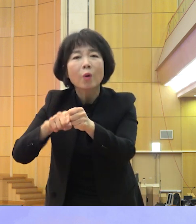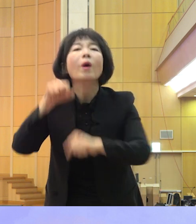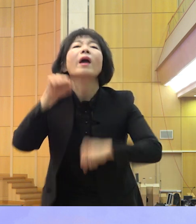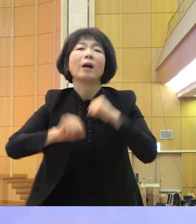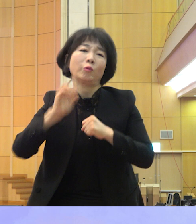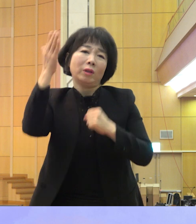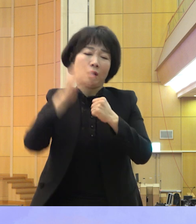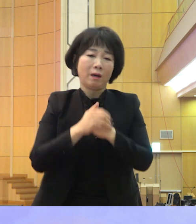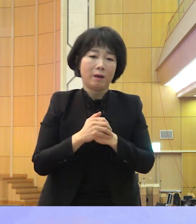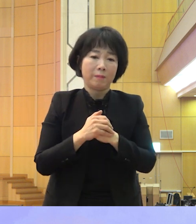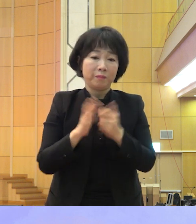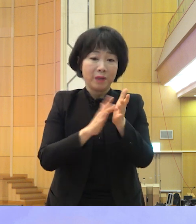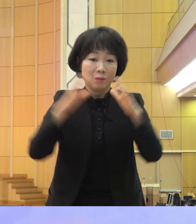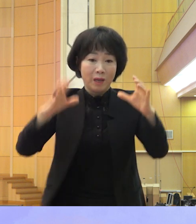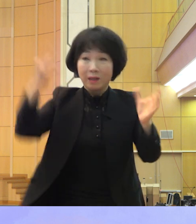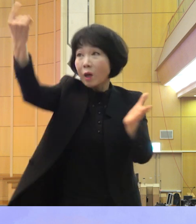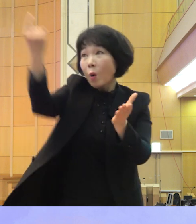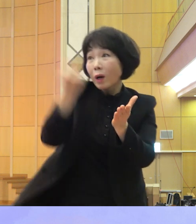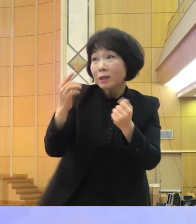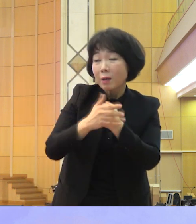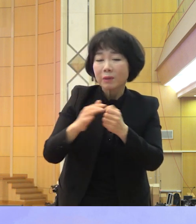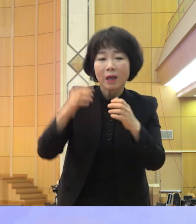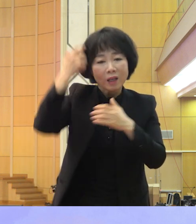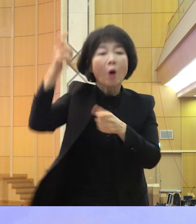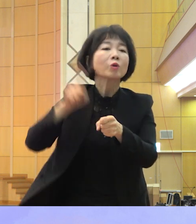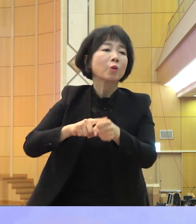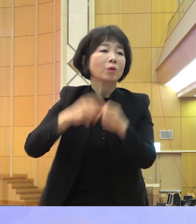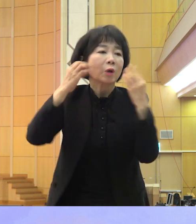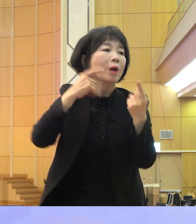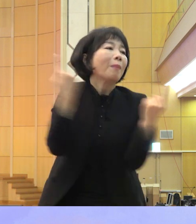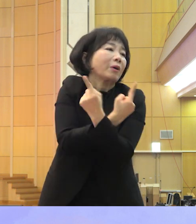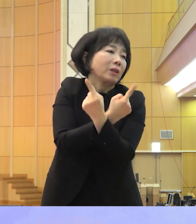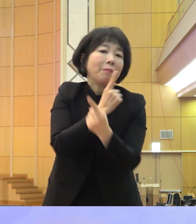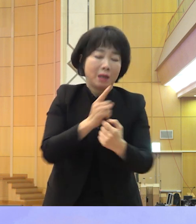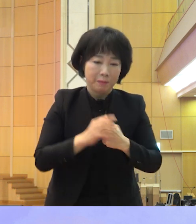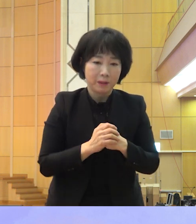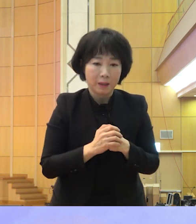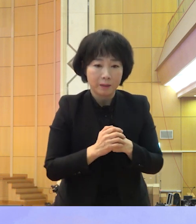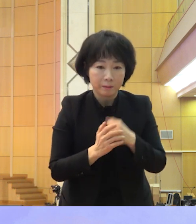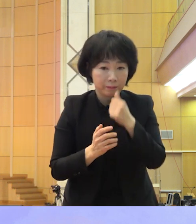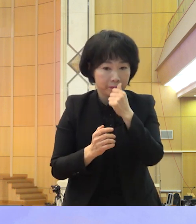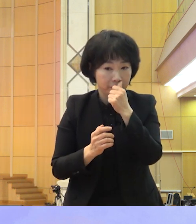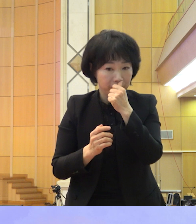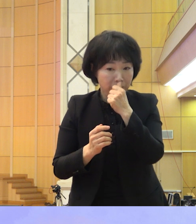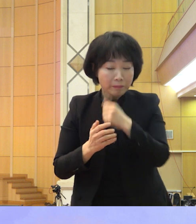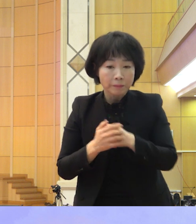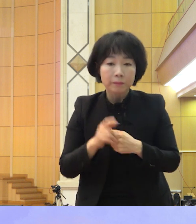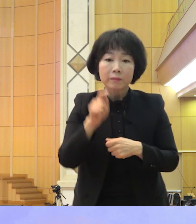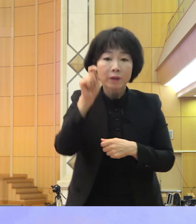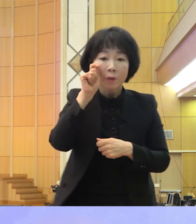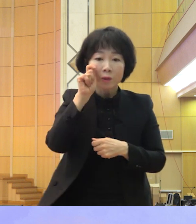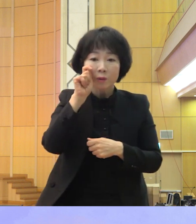영적으로. 시대가 예수님이 땅에 오면서부터 시대는 영적으로 가는 거예요. 그래서 고린도전서 7장 18절 보면,